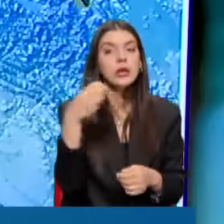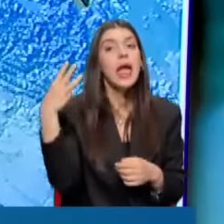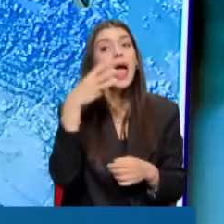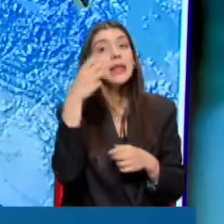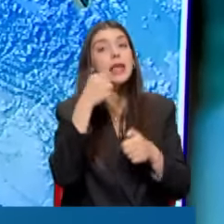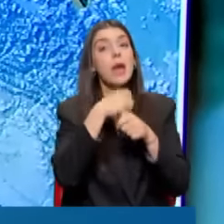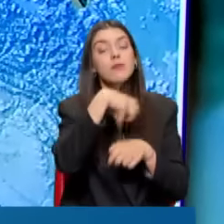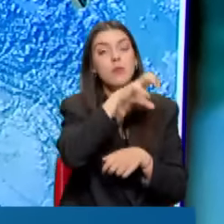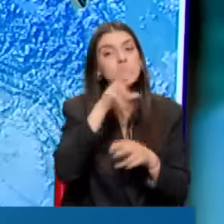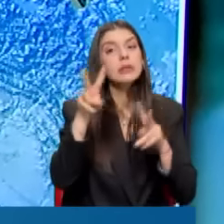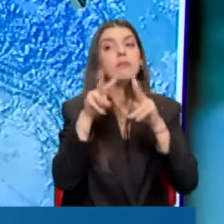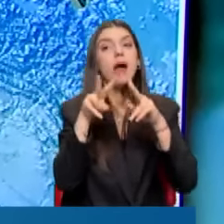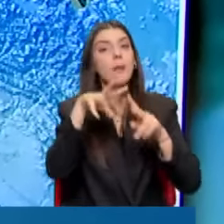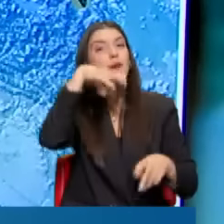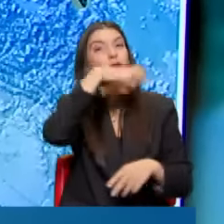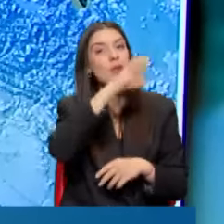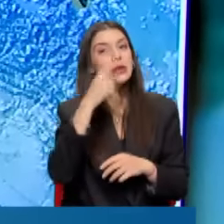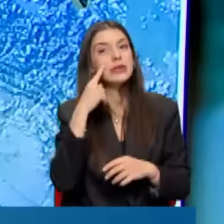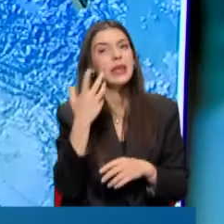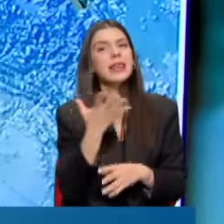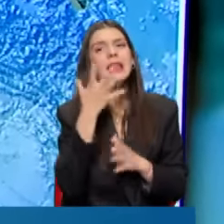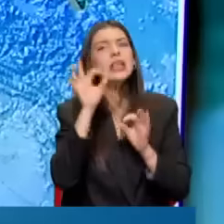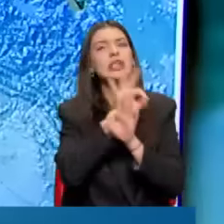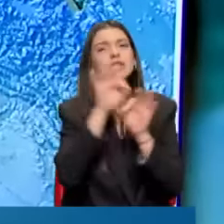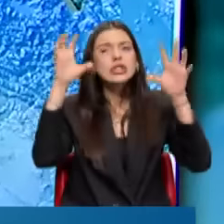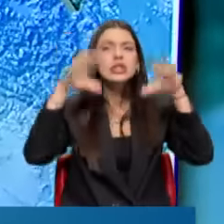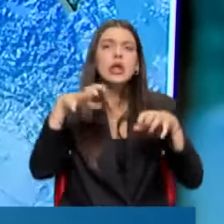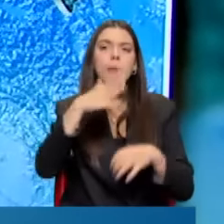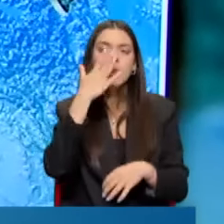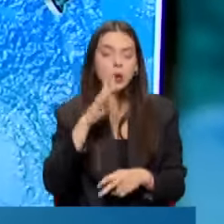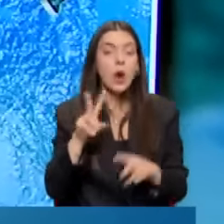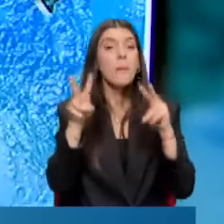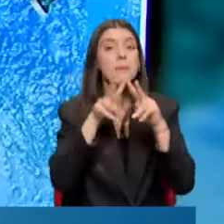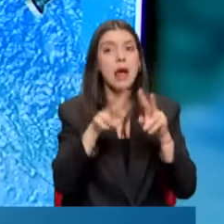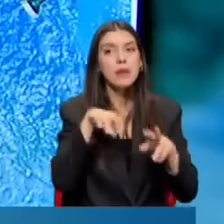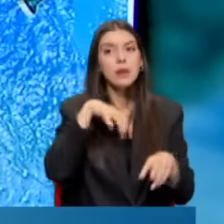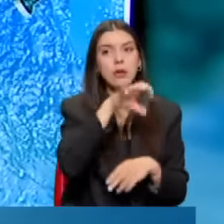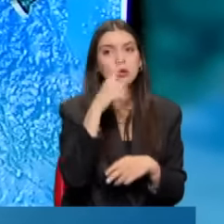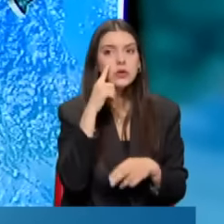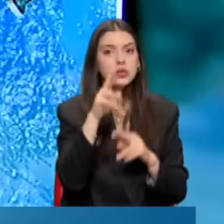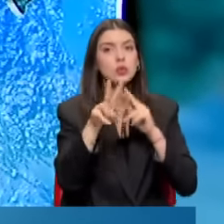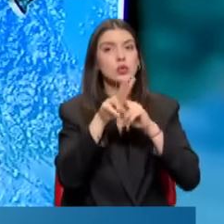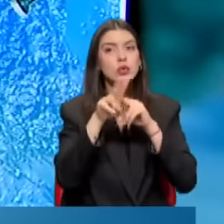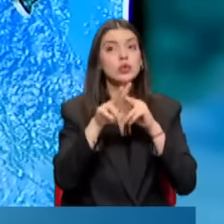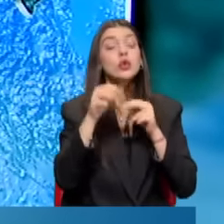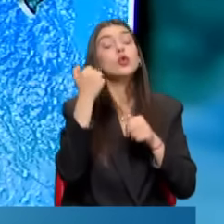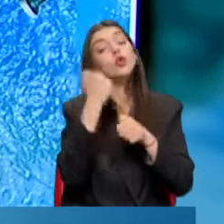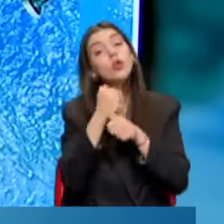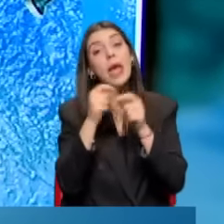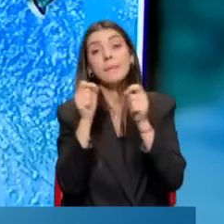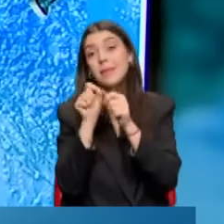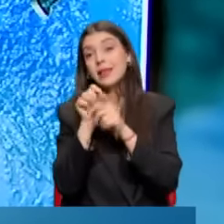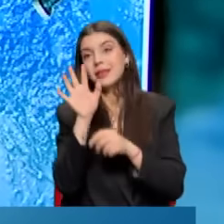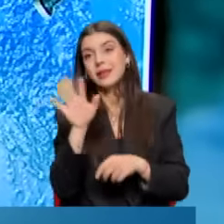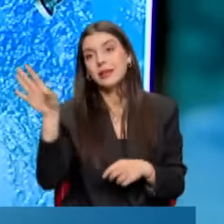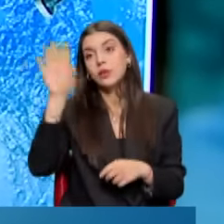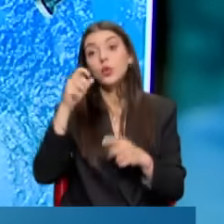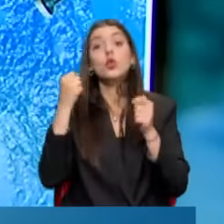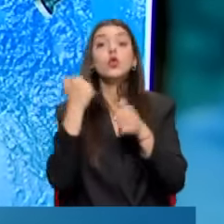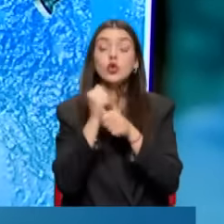Akdeniz Bölgesi ve Marmara bölgesinde neredeyse hiç yağmur yok Marmara bölgesinin Kuzeybatı güneybatı kesimine Pardon